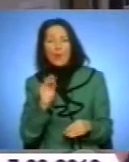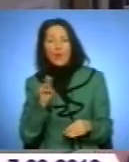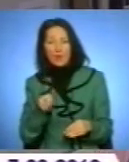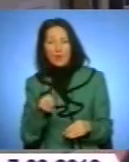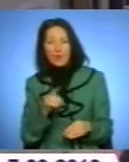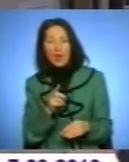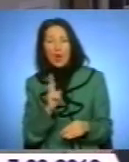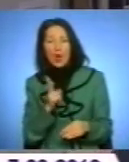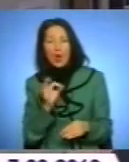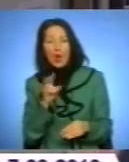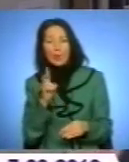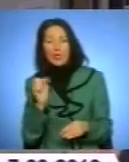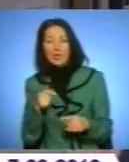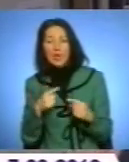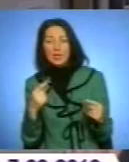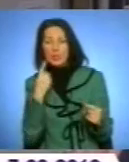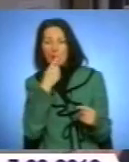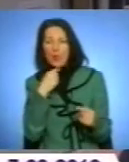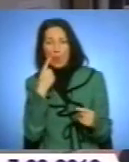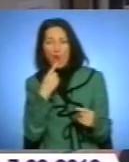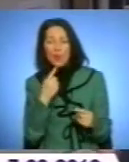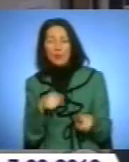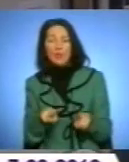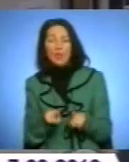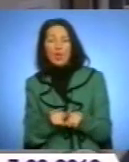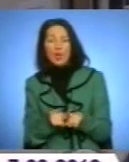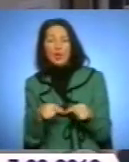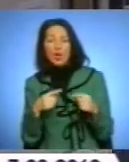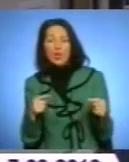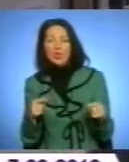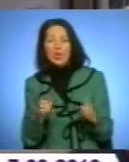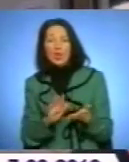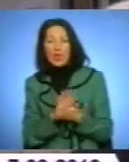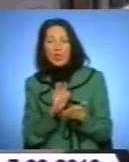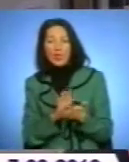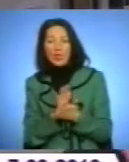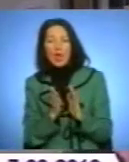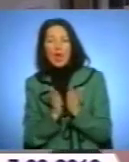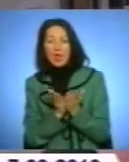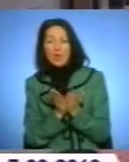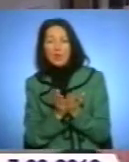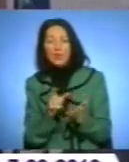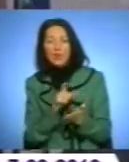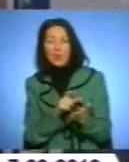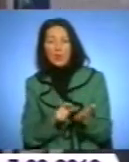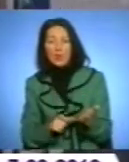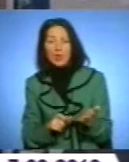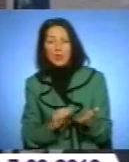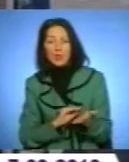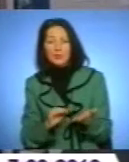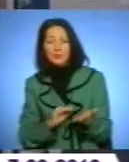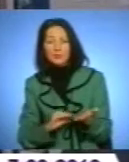цій експозиції книжкової виставки. І також різні видання, твори, публікації. Про цю